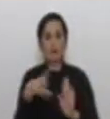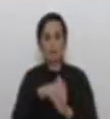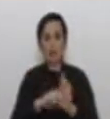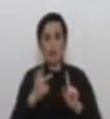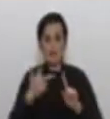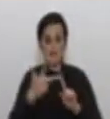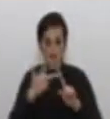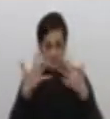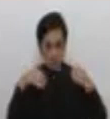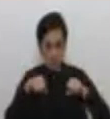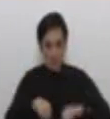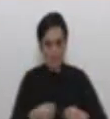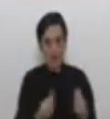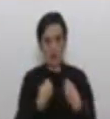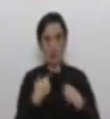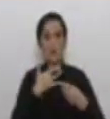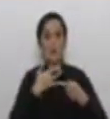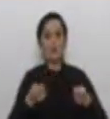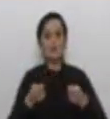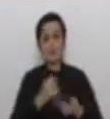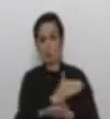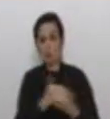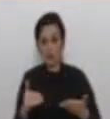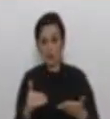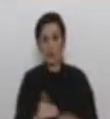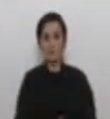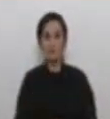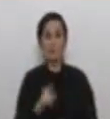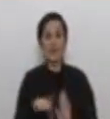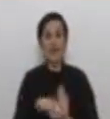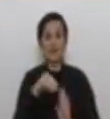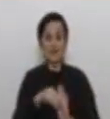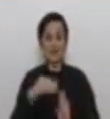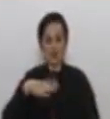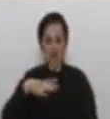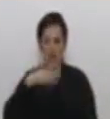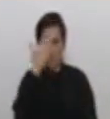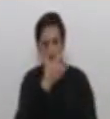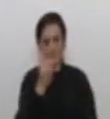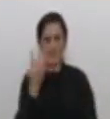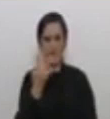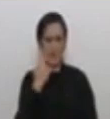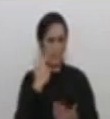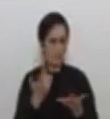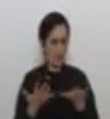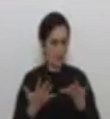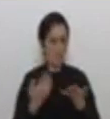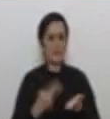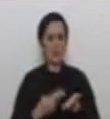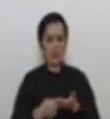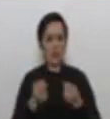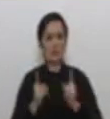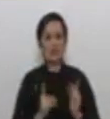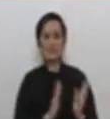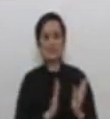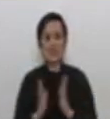მოგცა ეს მანდატი მუნიციპალურ დონეზე. Ამ არჩევნებით ქართველმა ხალხმა კიდევ ერთხელ მკაფიოდ დაადასტურა, რომ სტაბილურობა